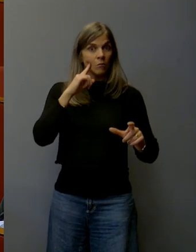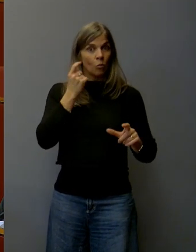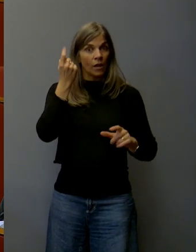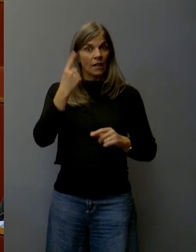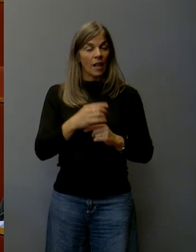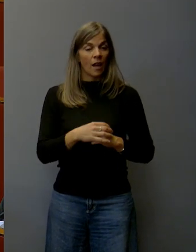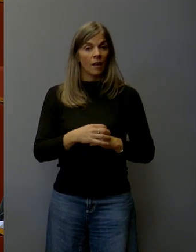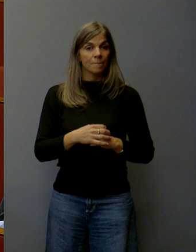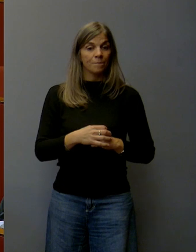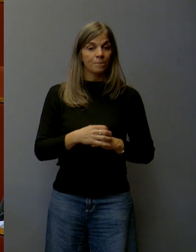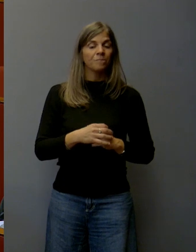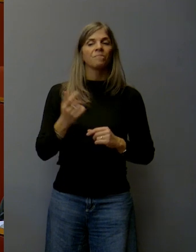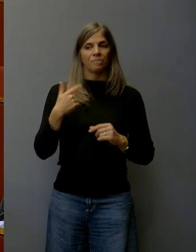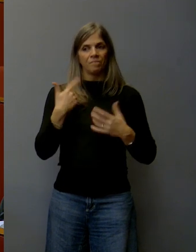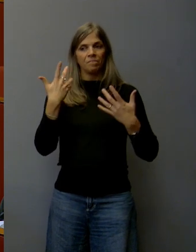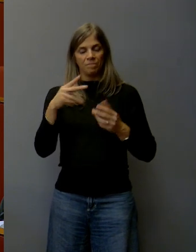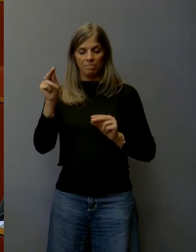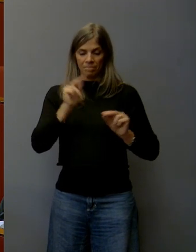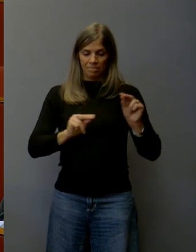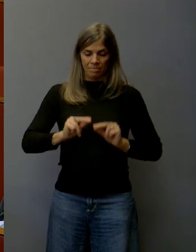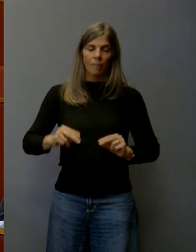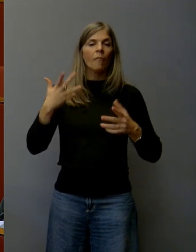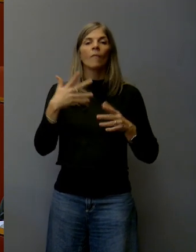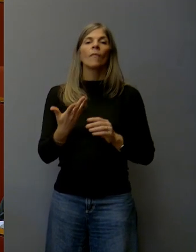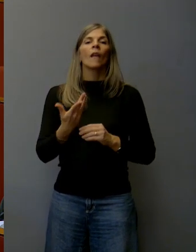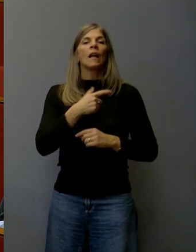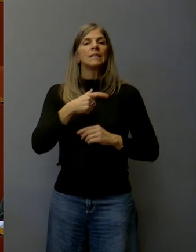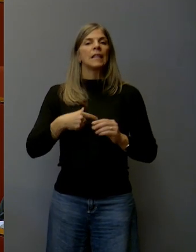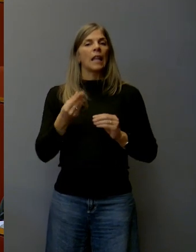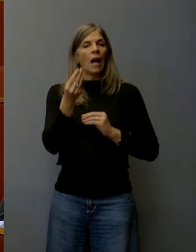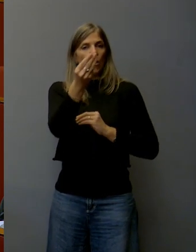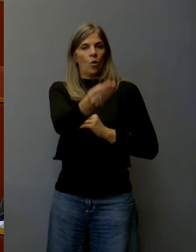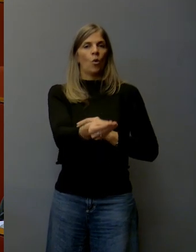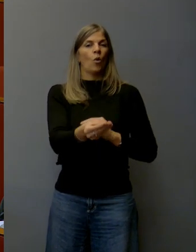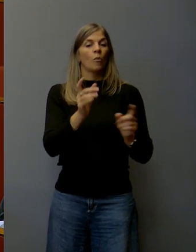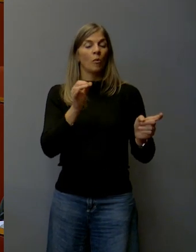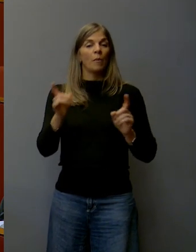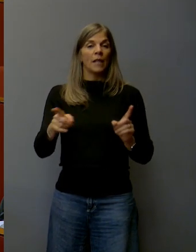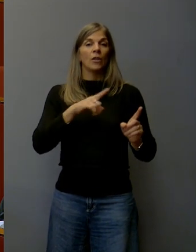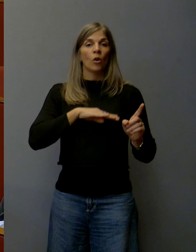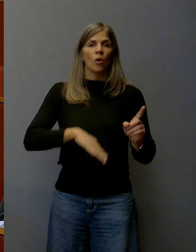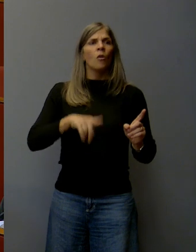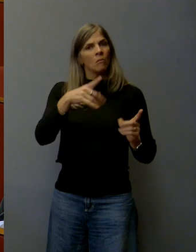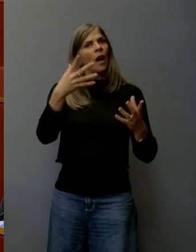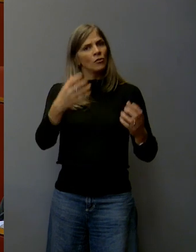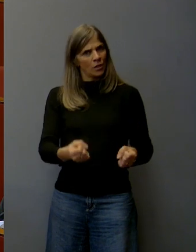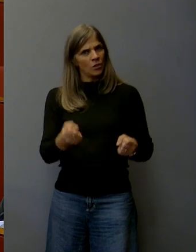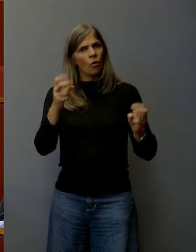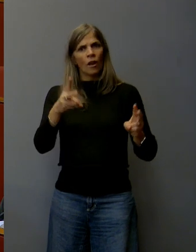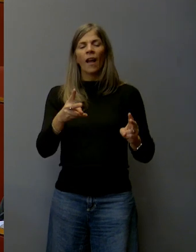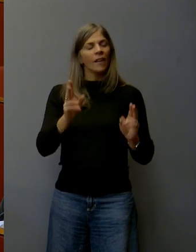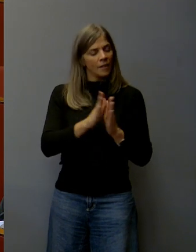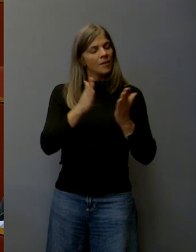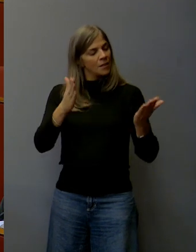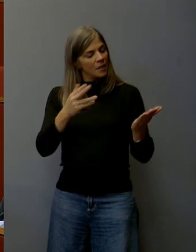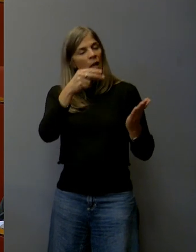portata l'attenzione del sindaco Nella presentazione delle linee programmatiche accolto bilancio 0